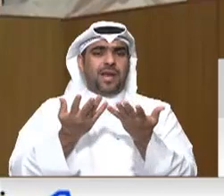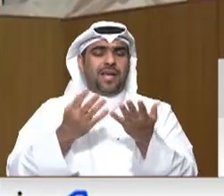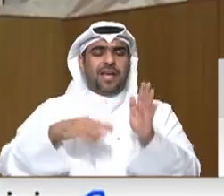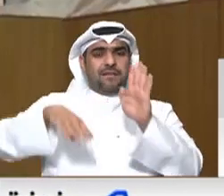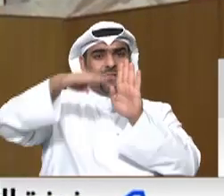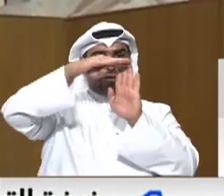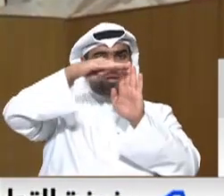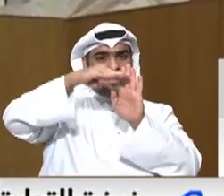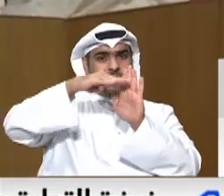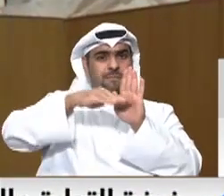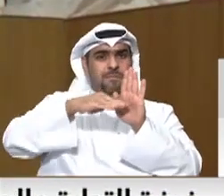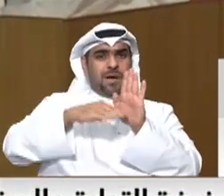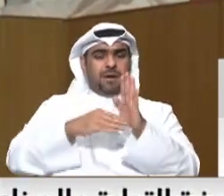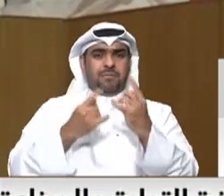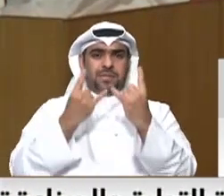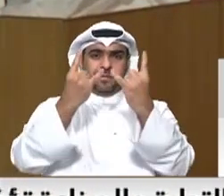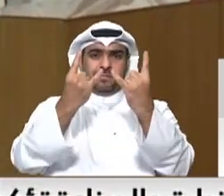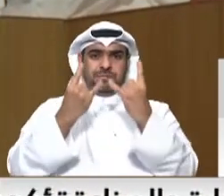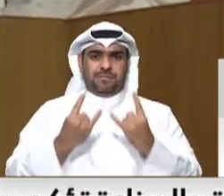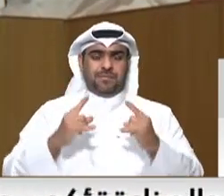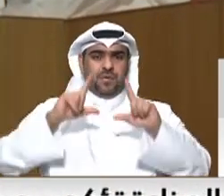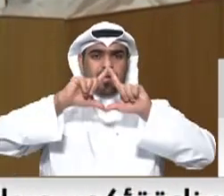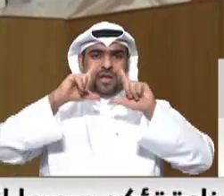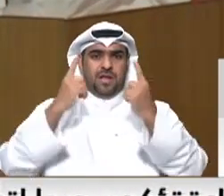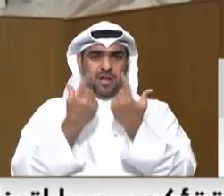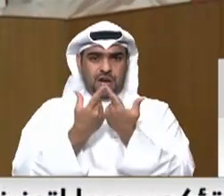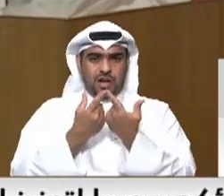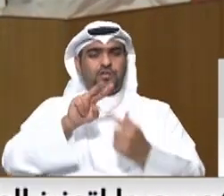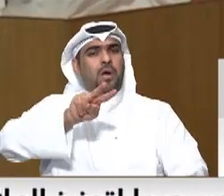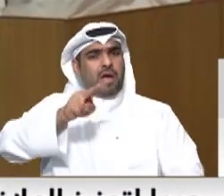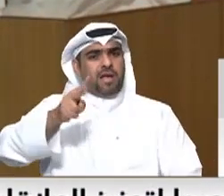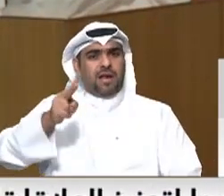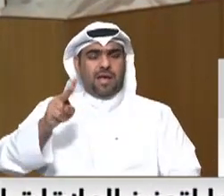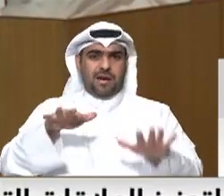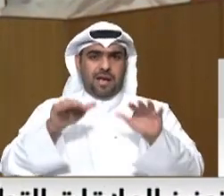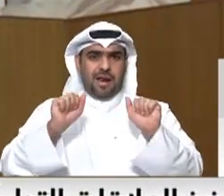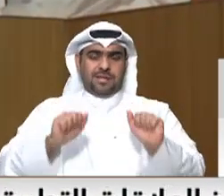الاصلاحيه التي انتهت اليها اللجان التنفيذيه المختلفه